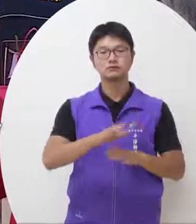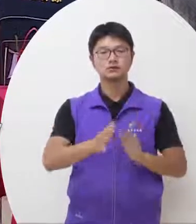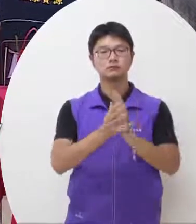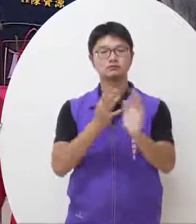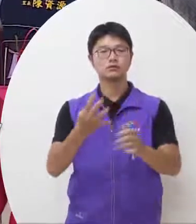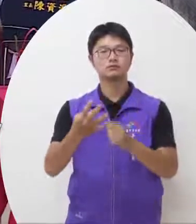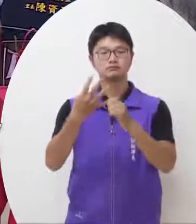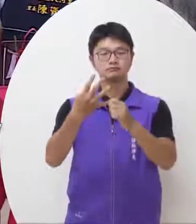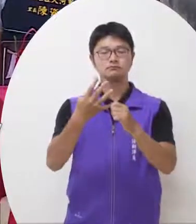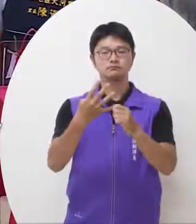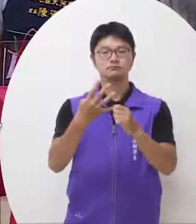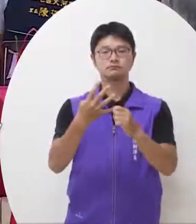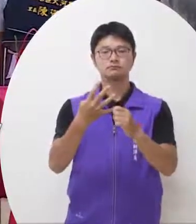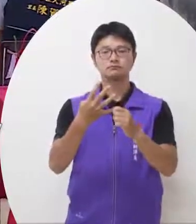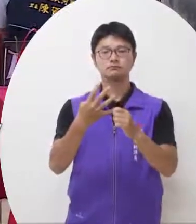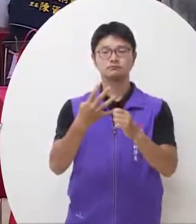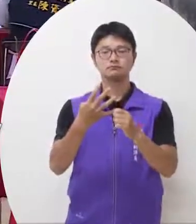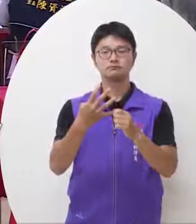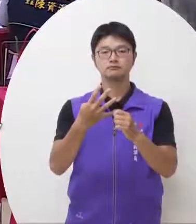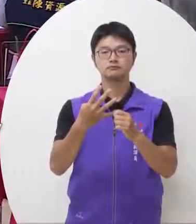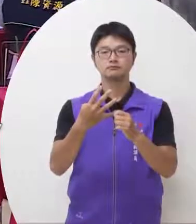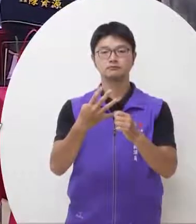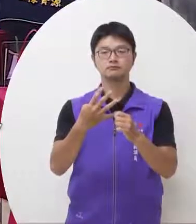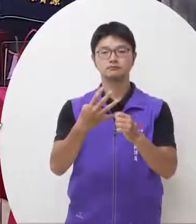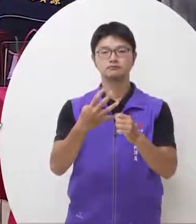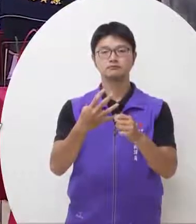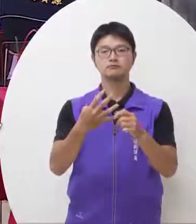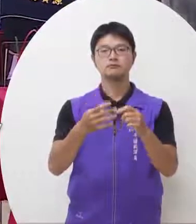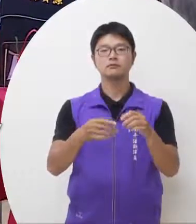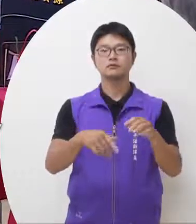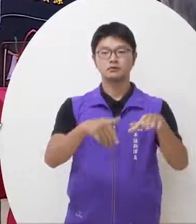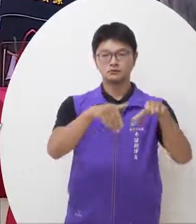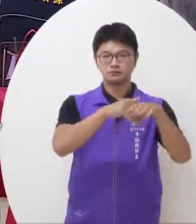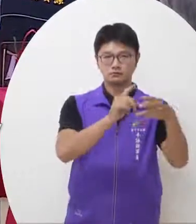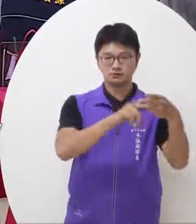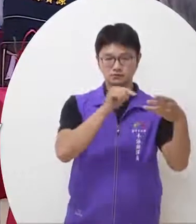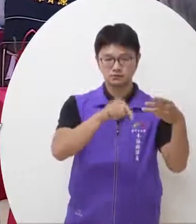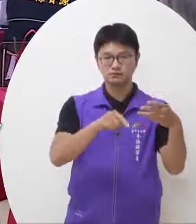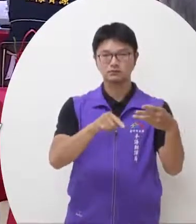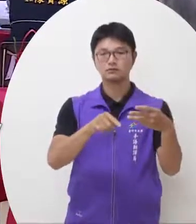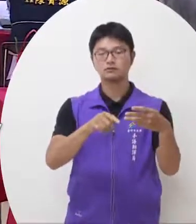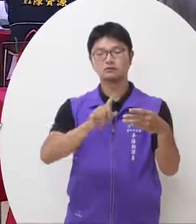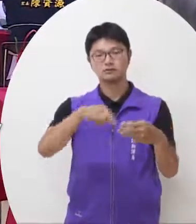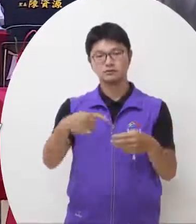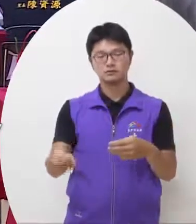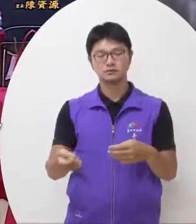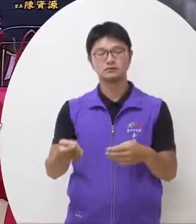哈，这个中华里长完以后文玉里长，然后在这个